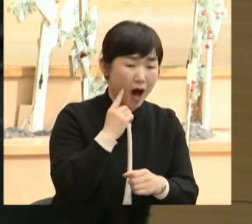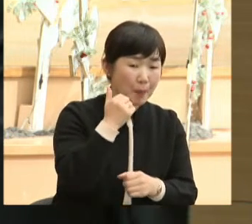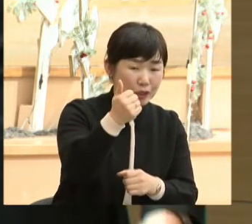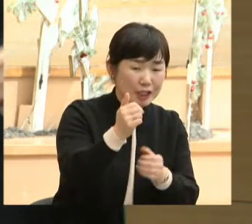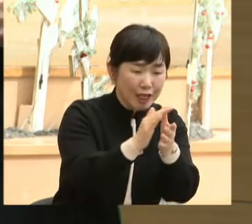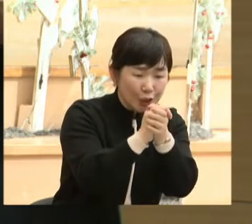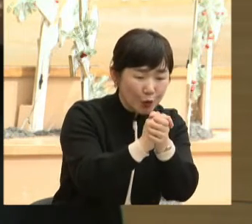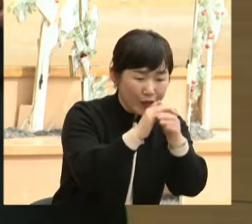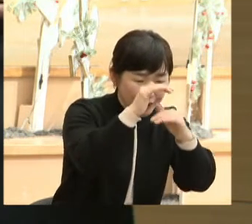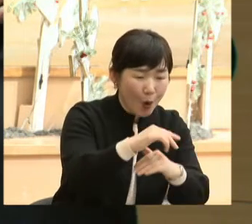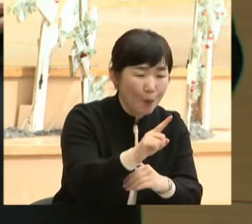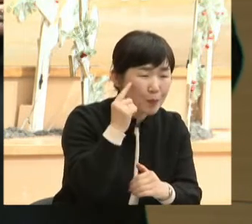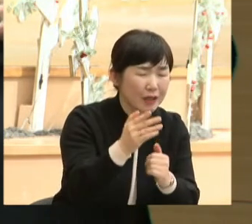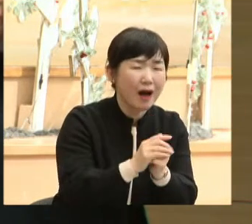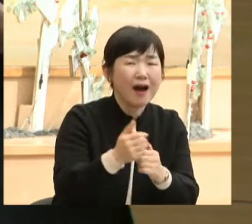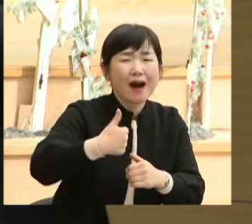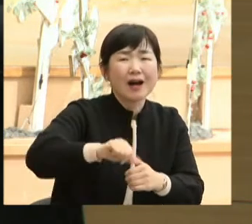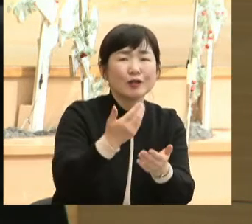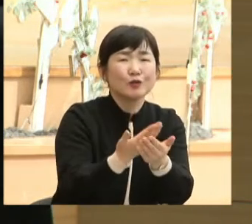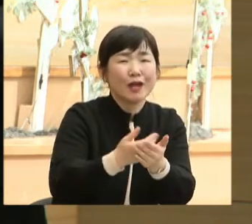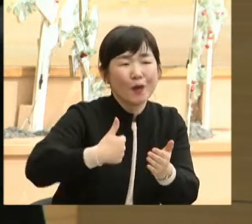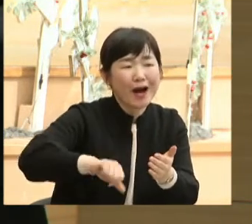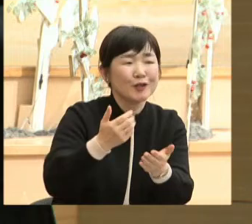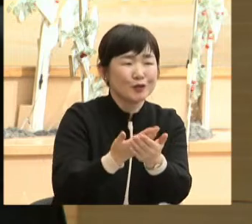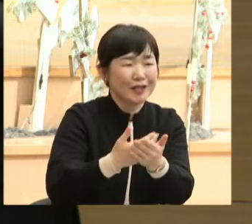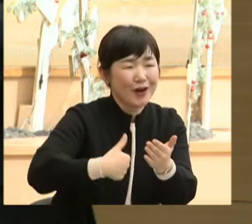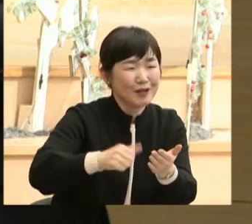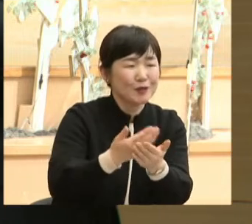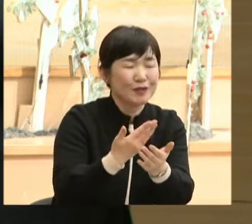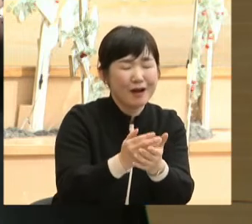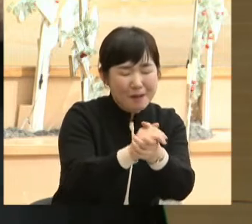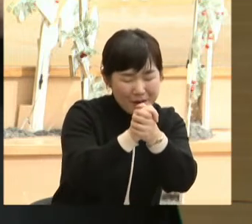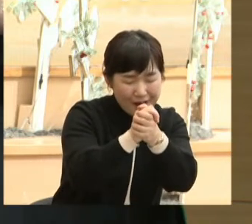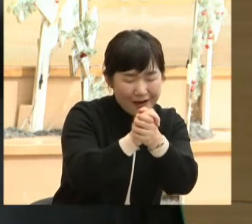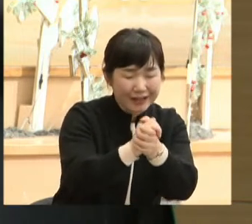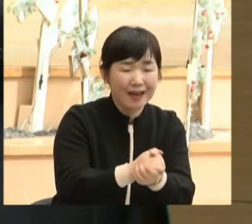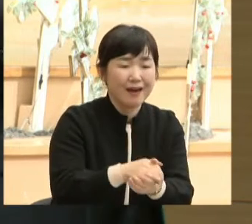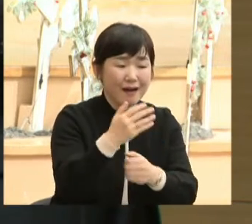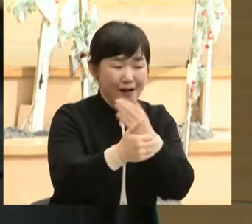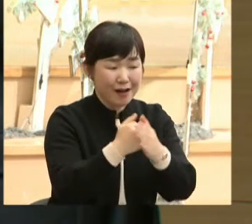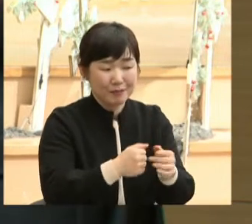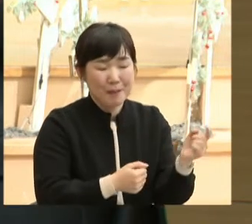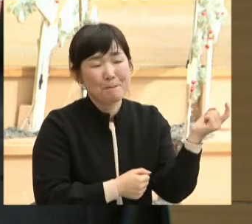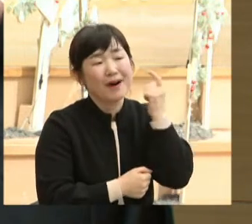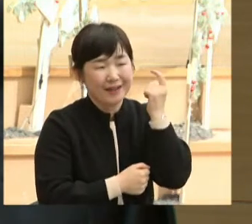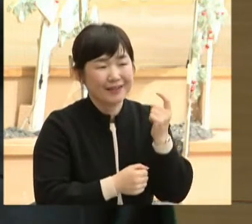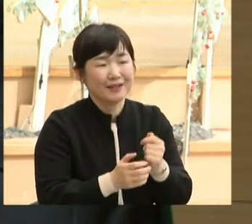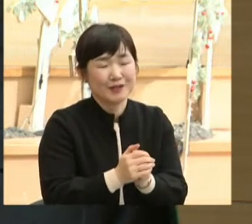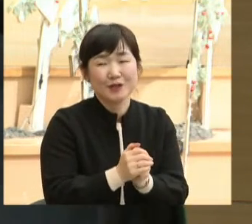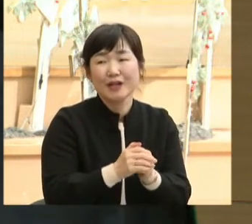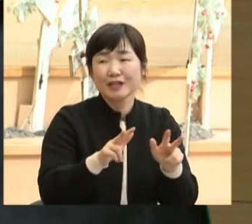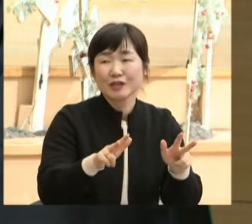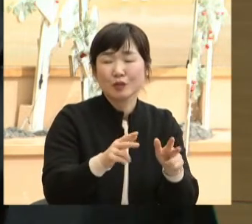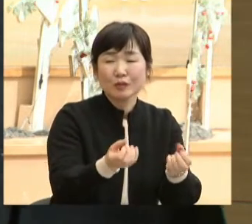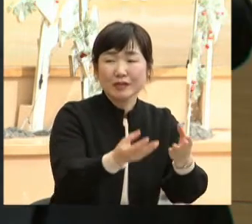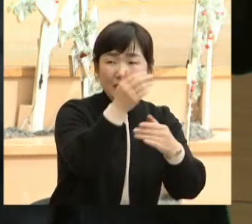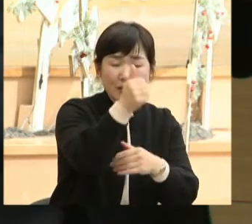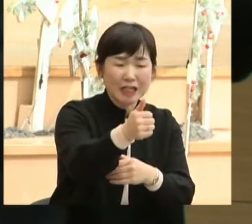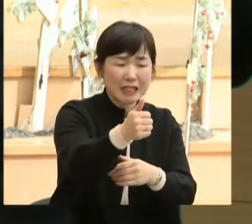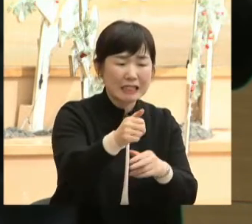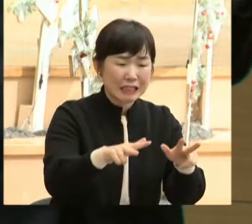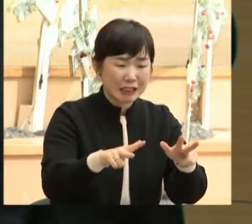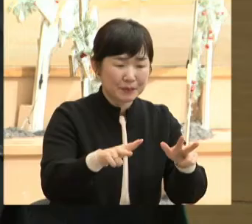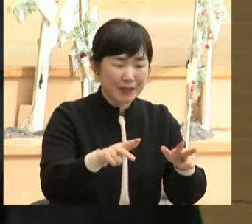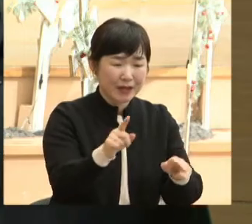말이잖아요 내게 들렸다 응답이 없다 그렇게 말하는 거 잖아요 사 보세요 지금 제사장이이 과장님